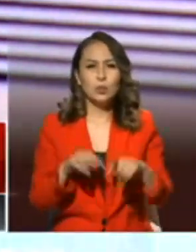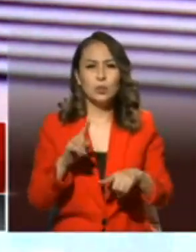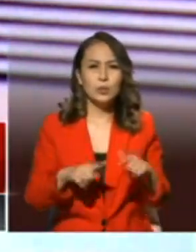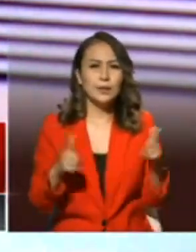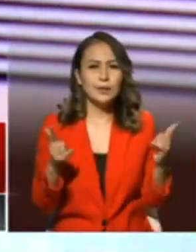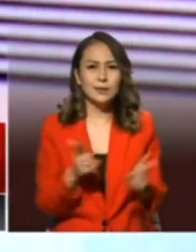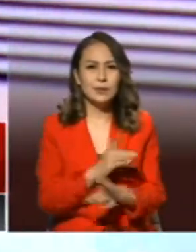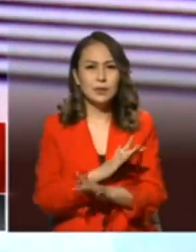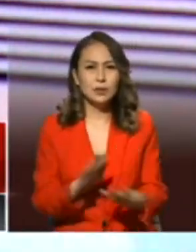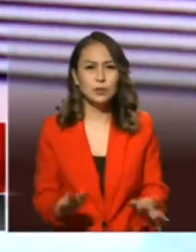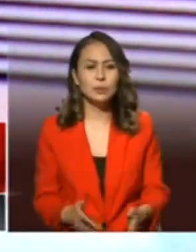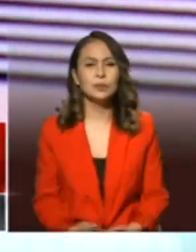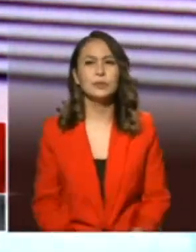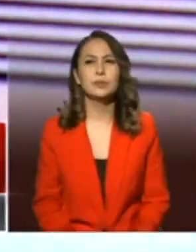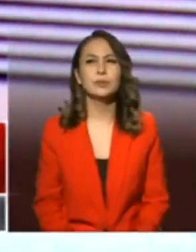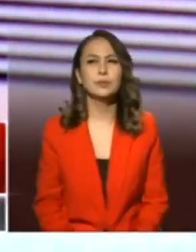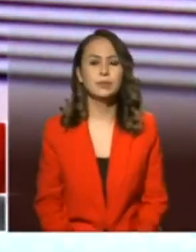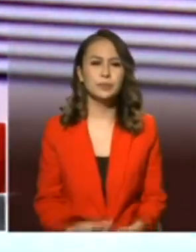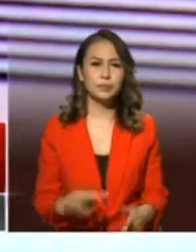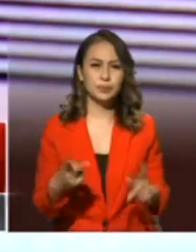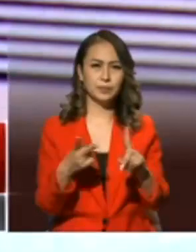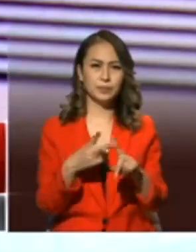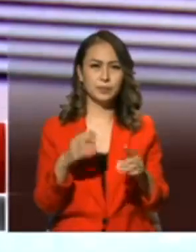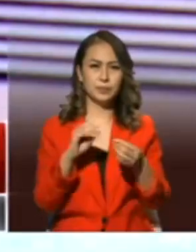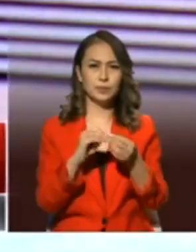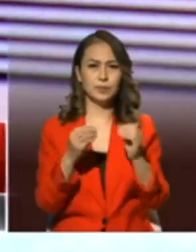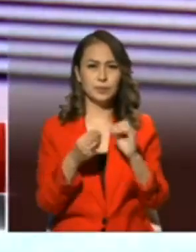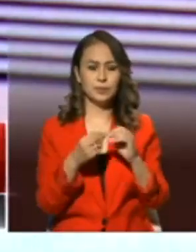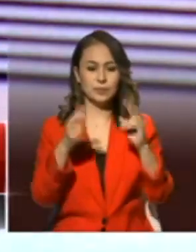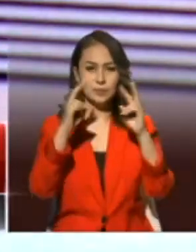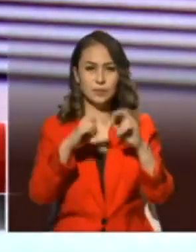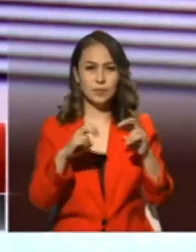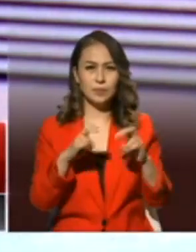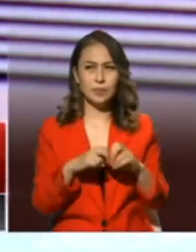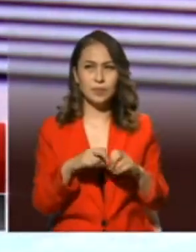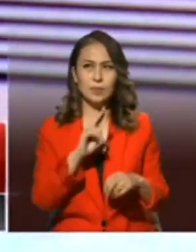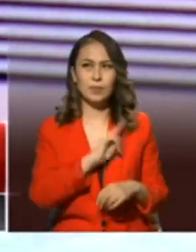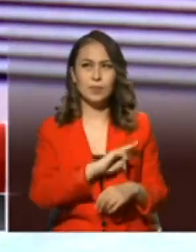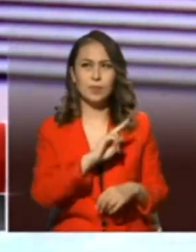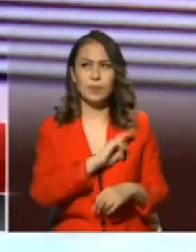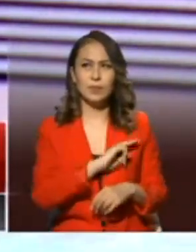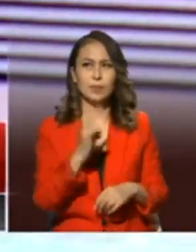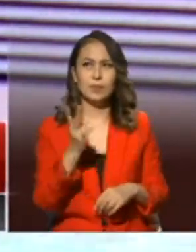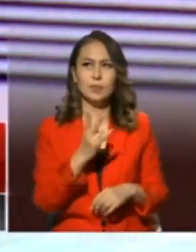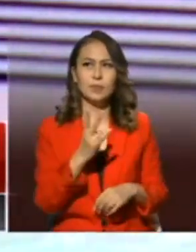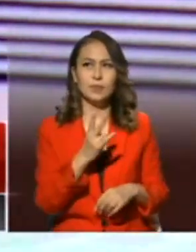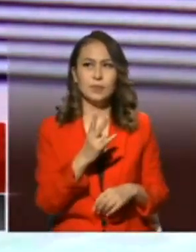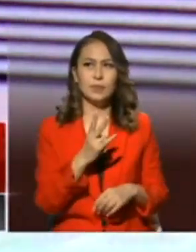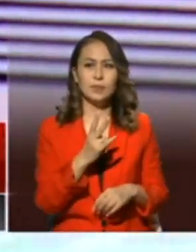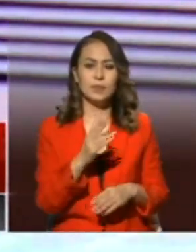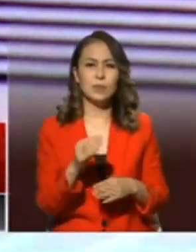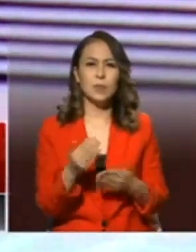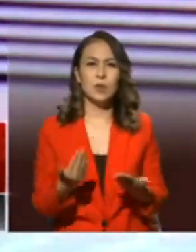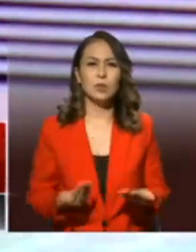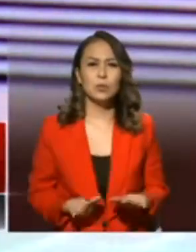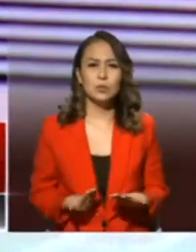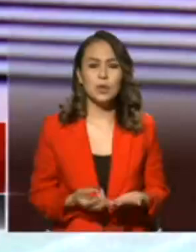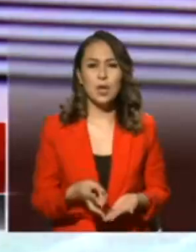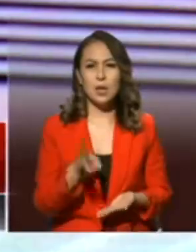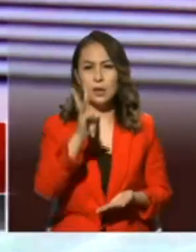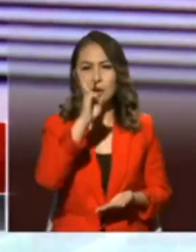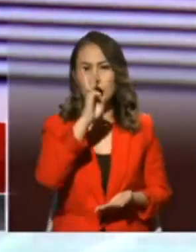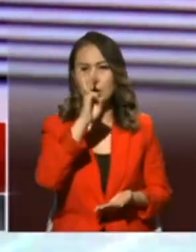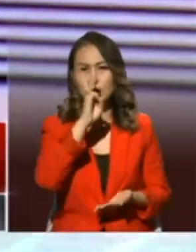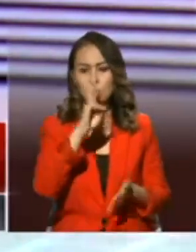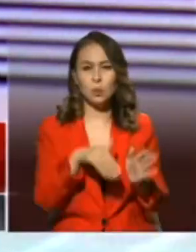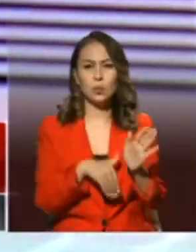бірінші проблема. Екінші проблема ол координаторлардың жұмысын жақсарту керек. Координаторлар жағдай жақсарту керек, жалақысын жақсарту керек.